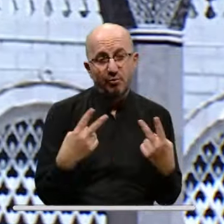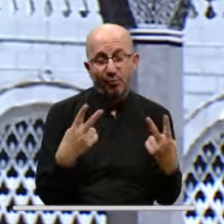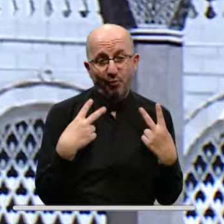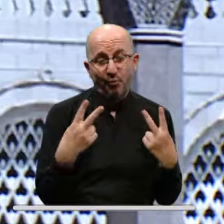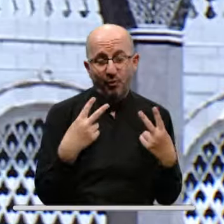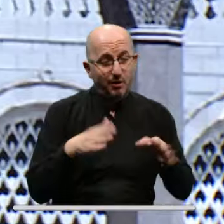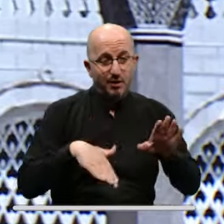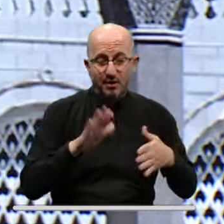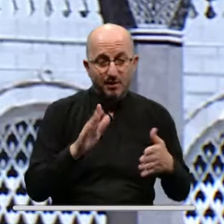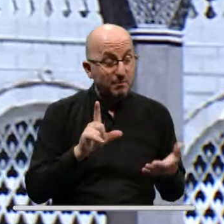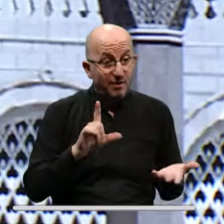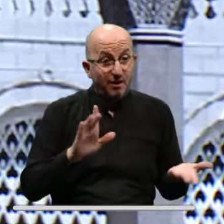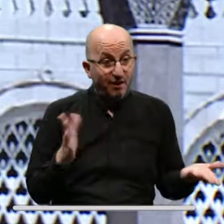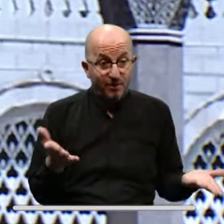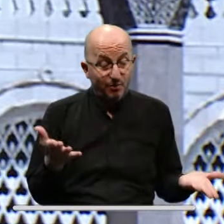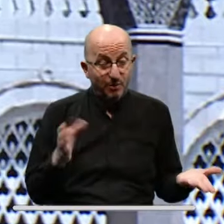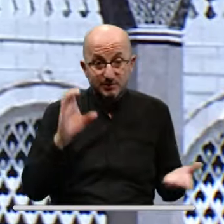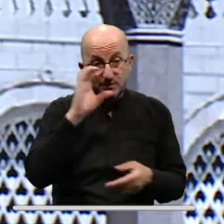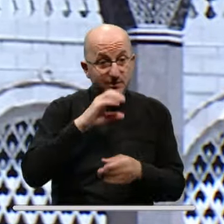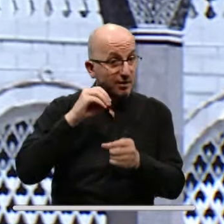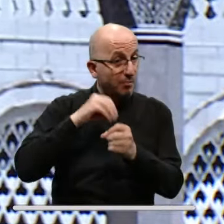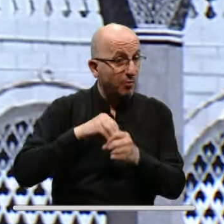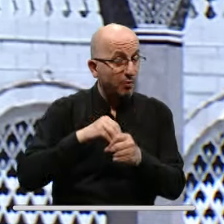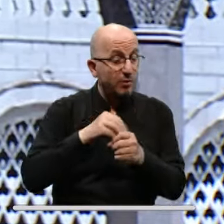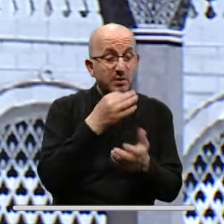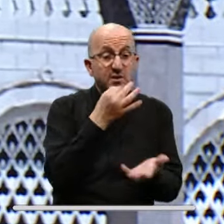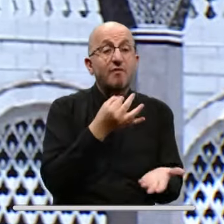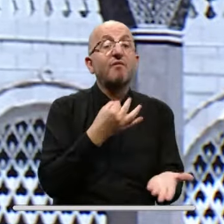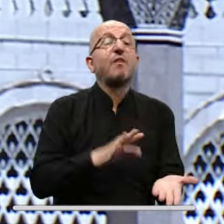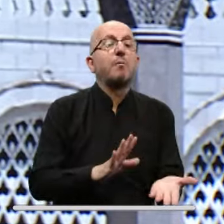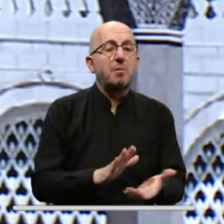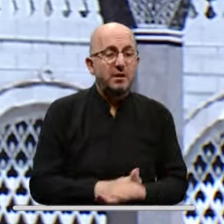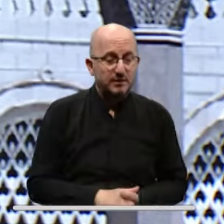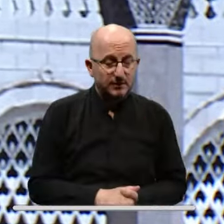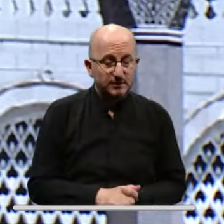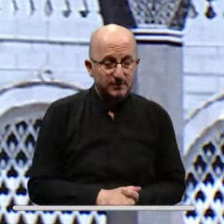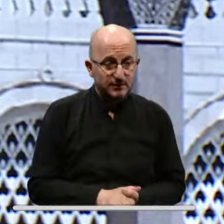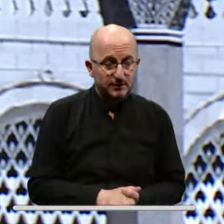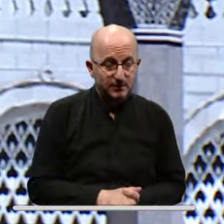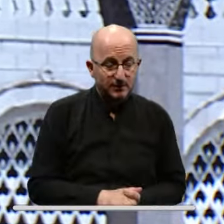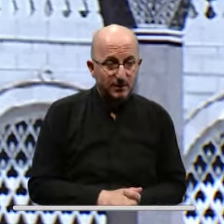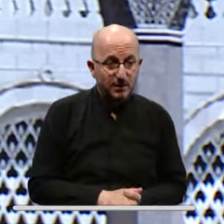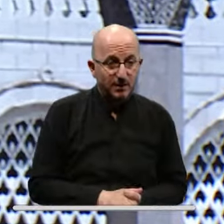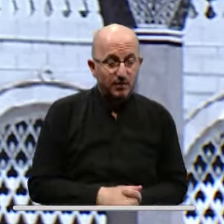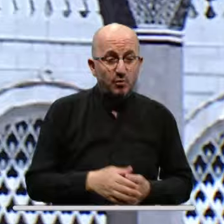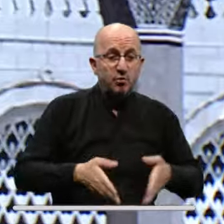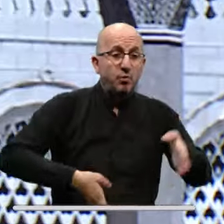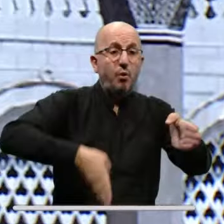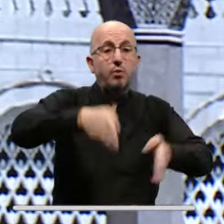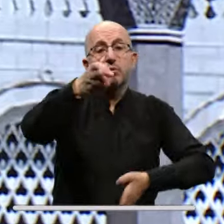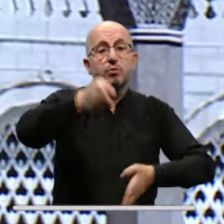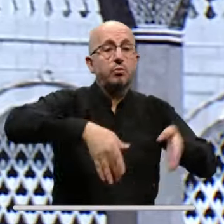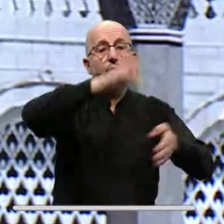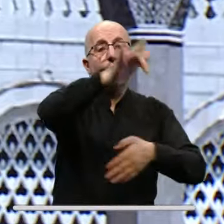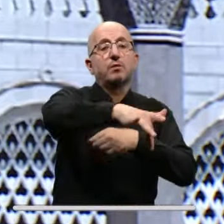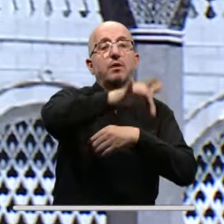gösteriştir, riyakarlıktır ve din de bunu tasvip etmez. Yani otobanlarda